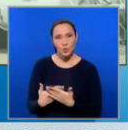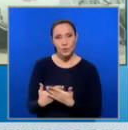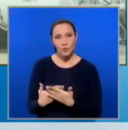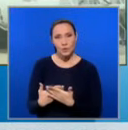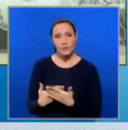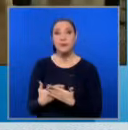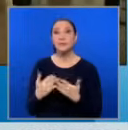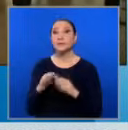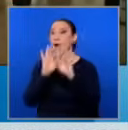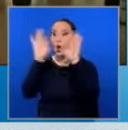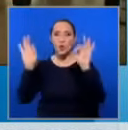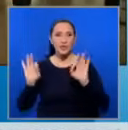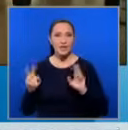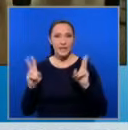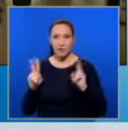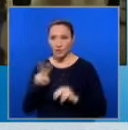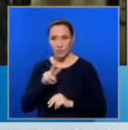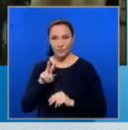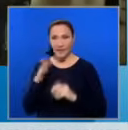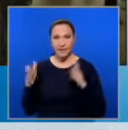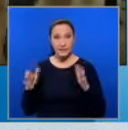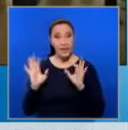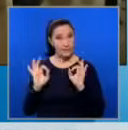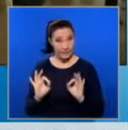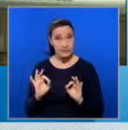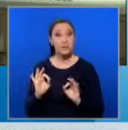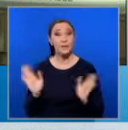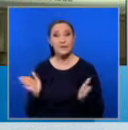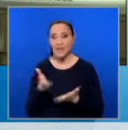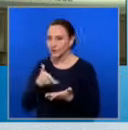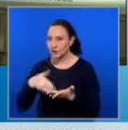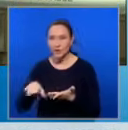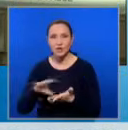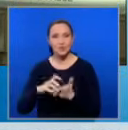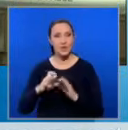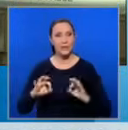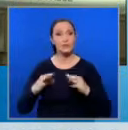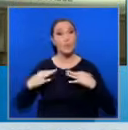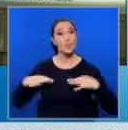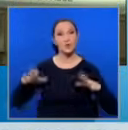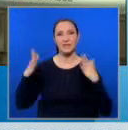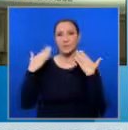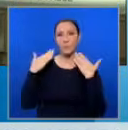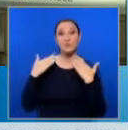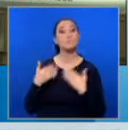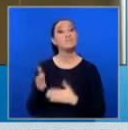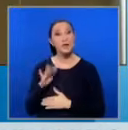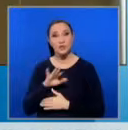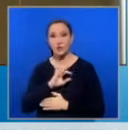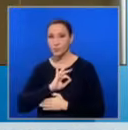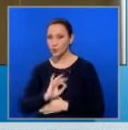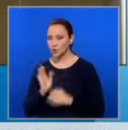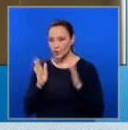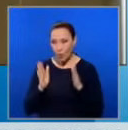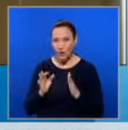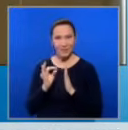Все по-близо обаче се очертава решението двете страни наистина да станат част от шенгенското пространство по въздух. Но дали ще получат и